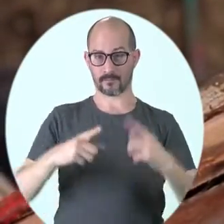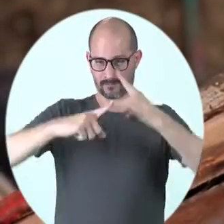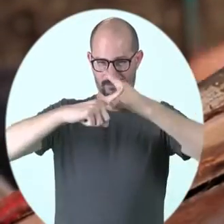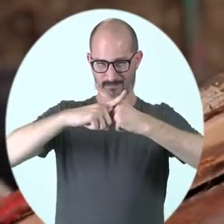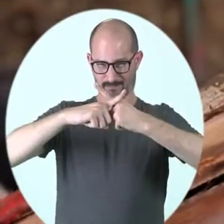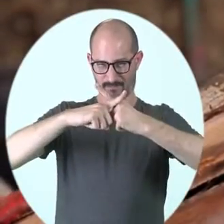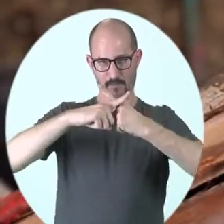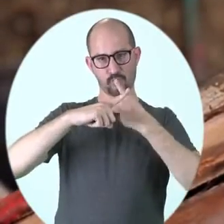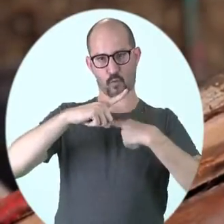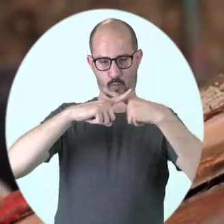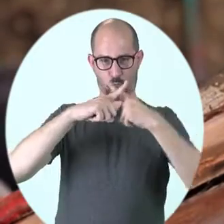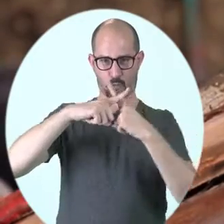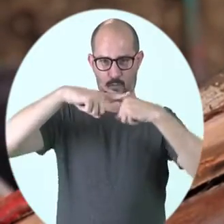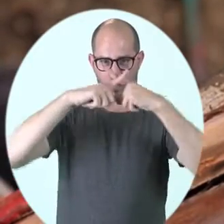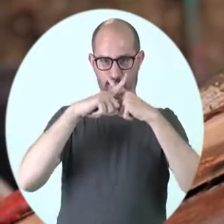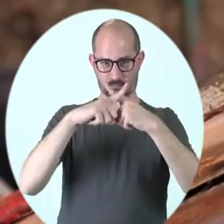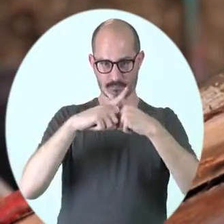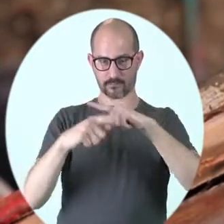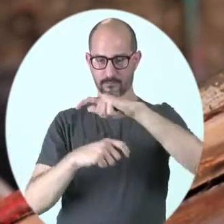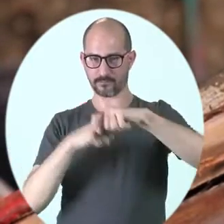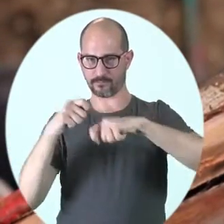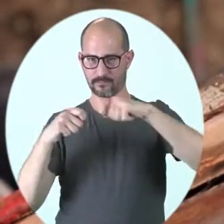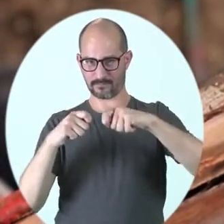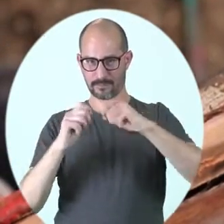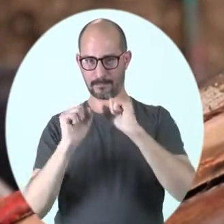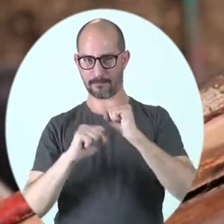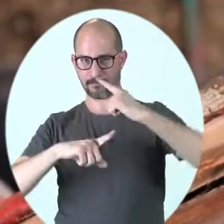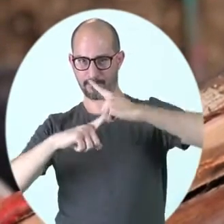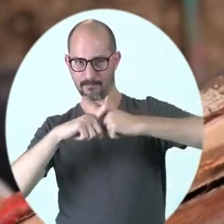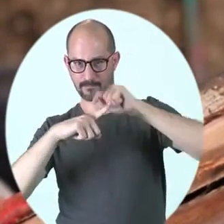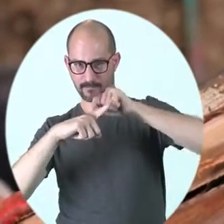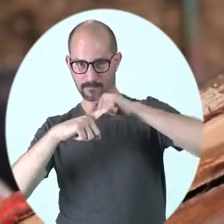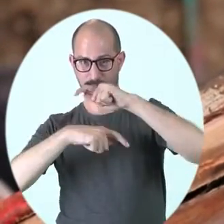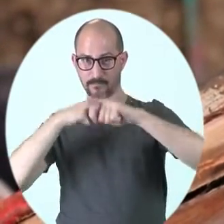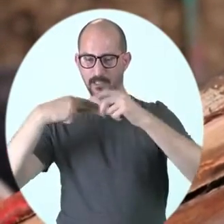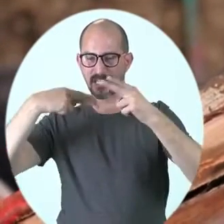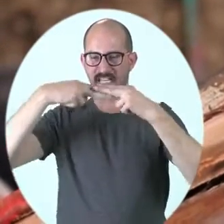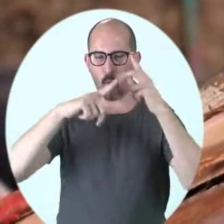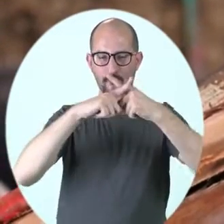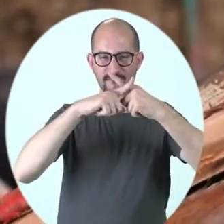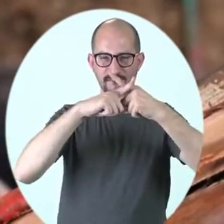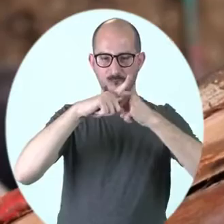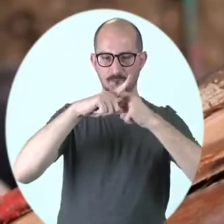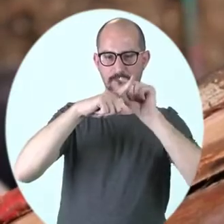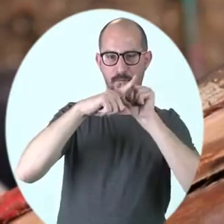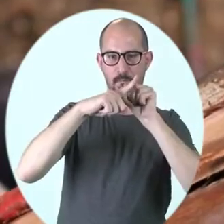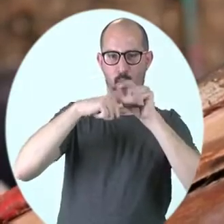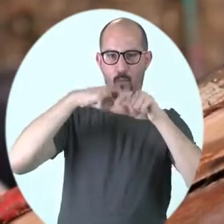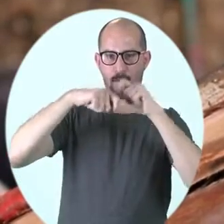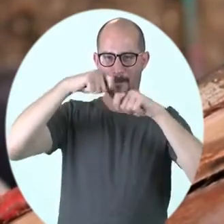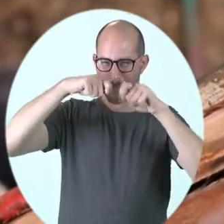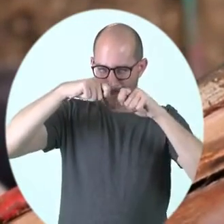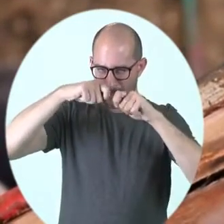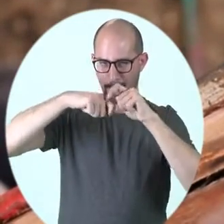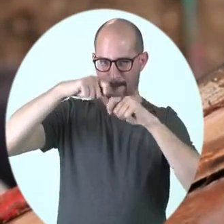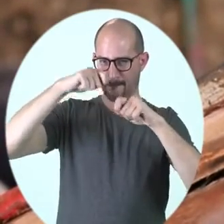נניח את שתי הסנדות בזווית הרצויה. נתחיל בקשר מוט על סנדת הבסיס, קרוב ככל הניתן לנקודת המפגש של שתי